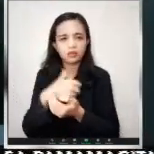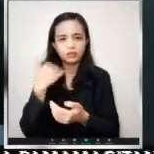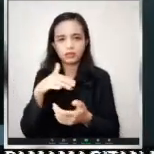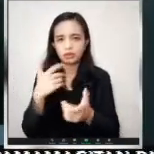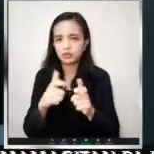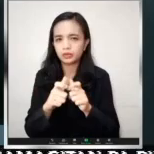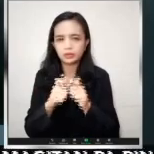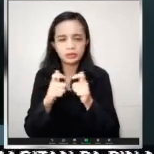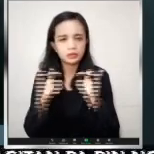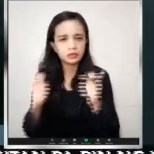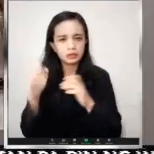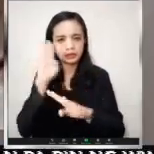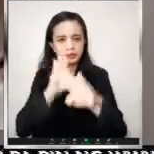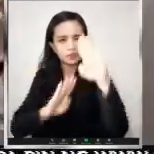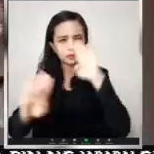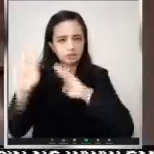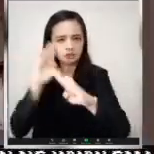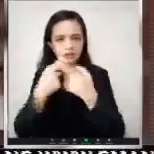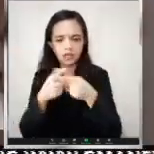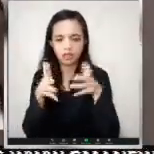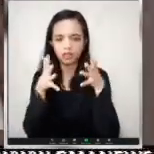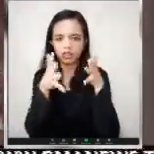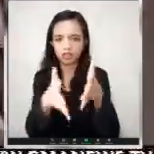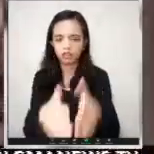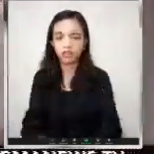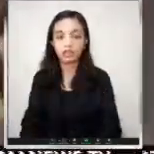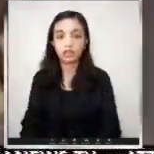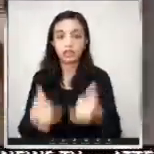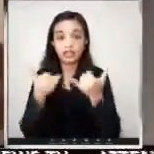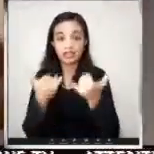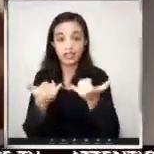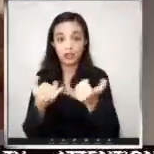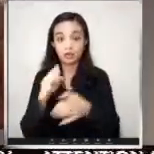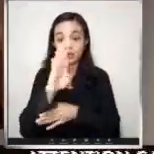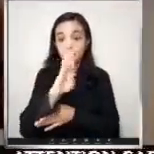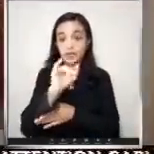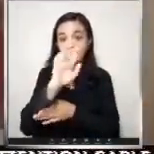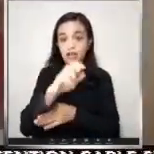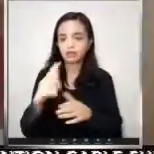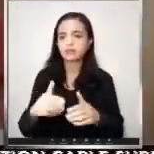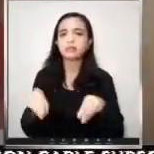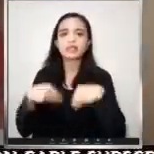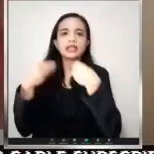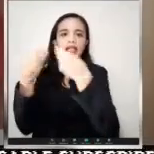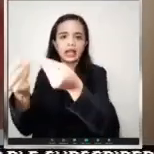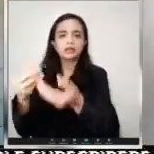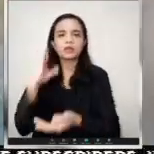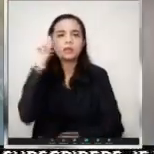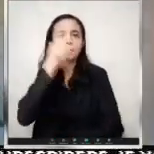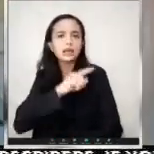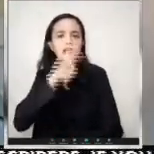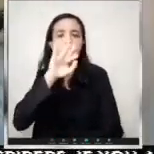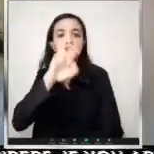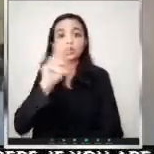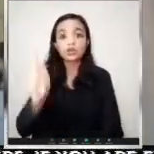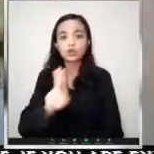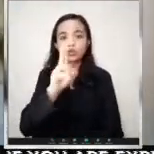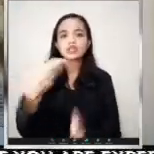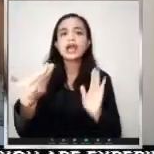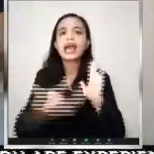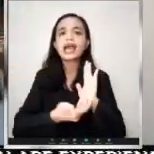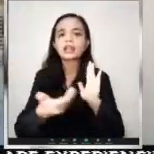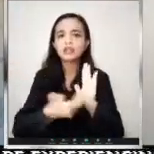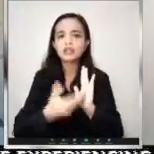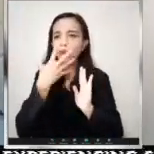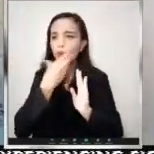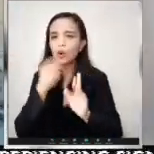ay napabayaan. I-turn over na sa BIR ang mga peking BIR stamps at gagamitin ebidensya laban sa mga taong nasa